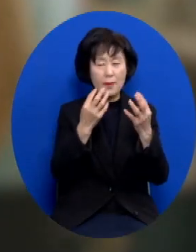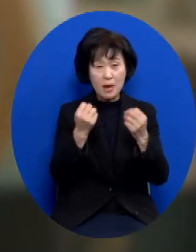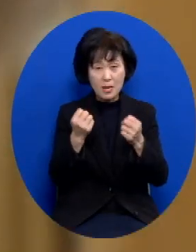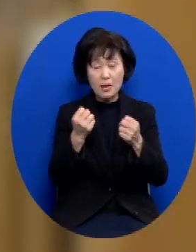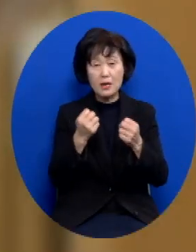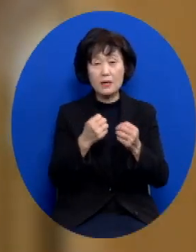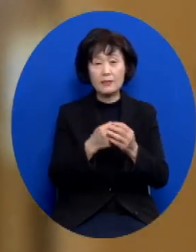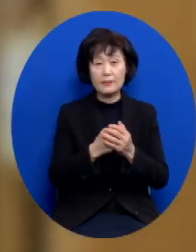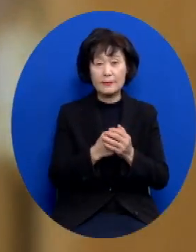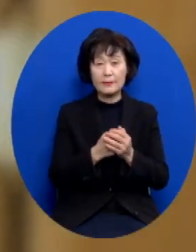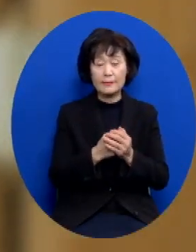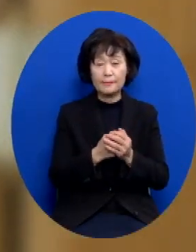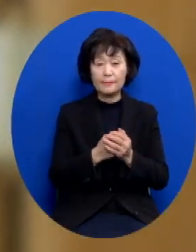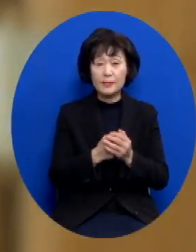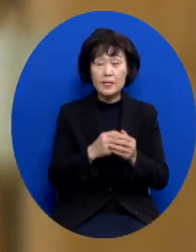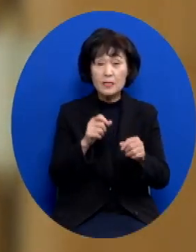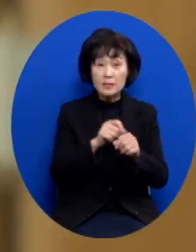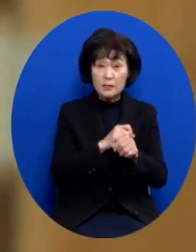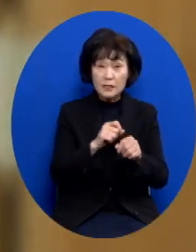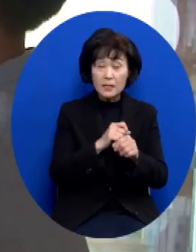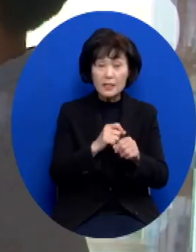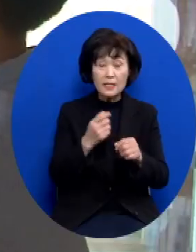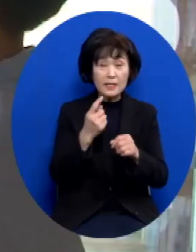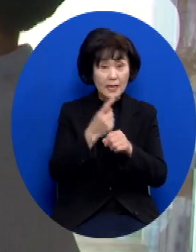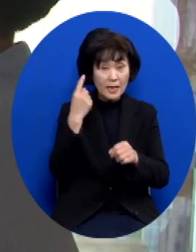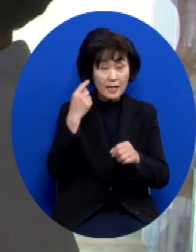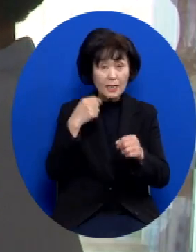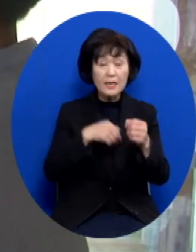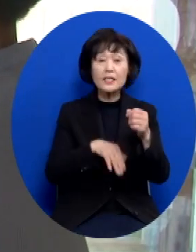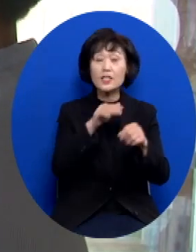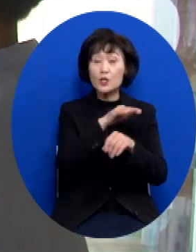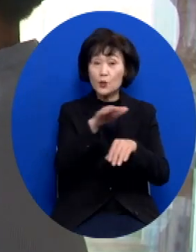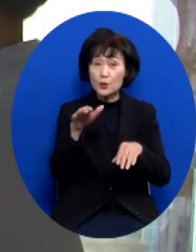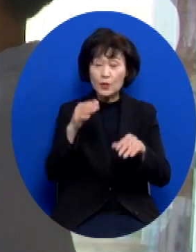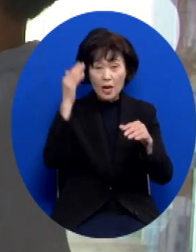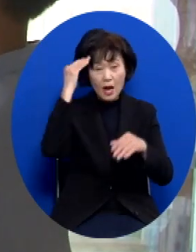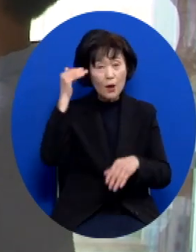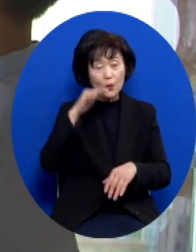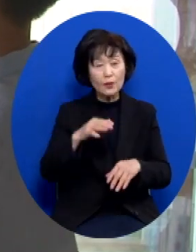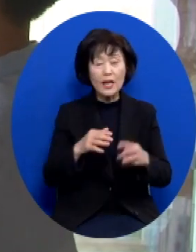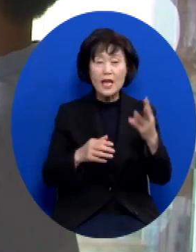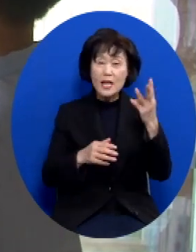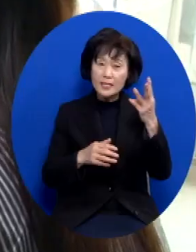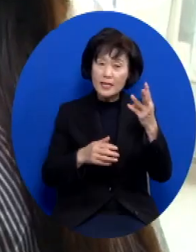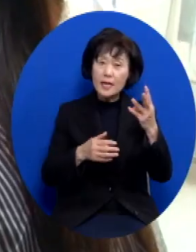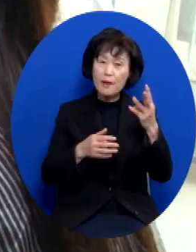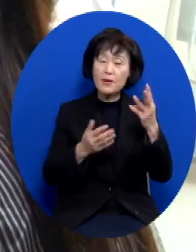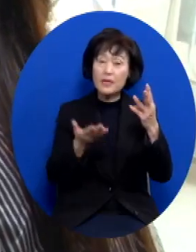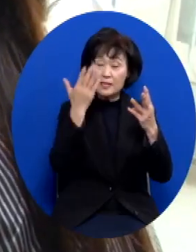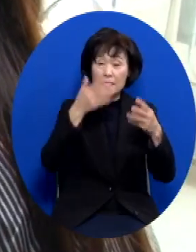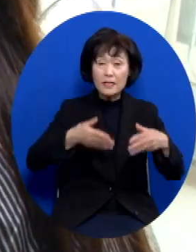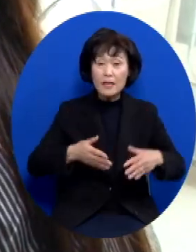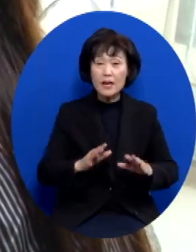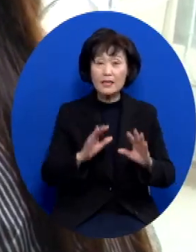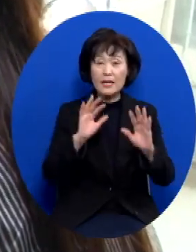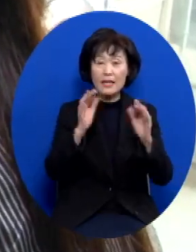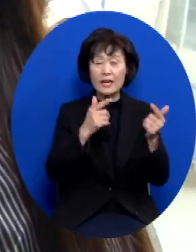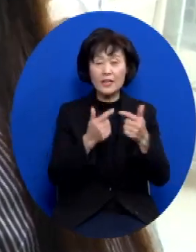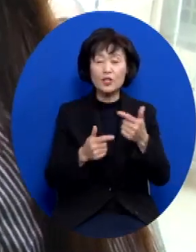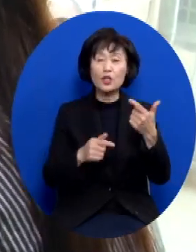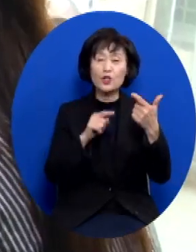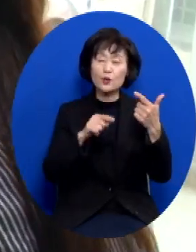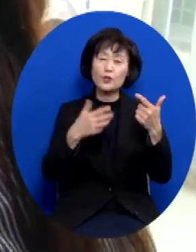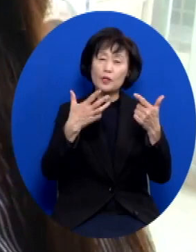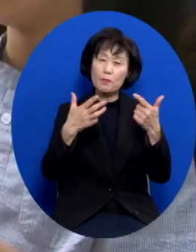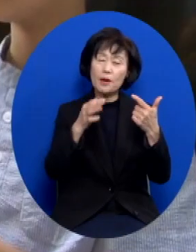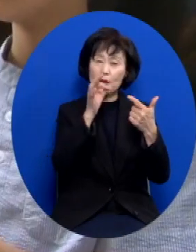겁니다. 특히 지난해 기준 우리나라의 셋째 이상 태어난 아이는 6.8%에